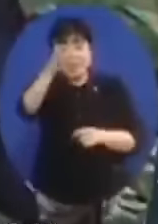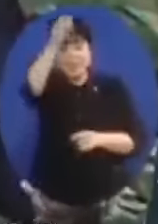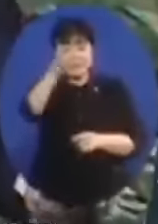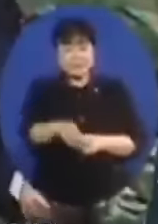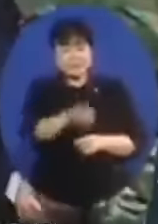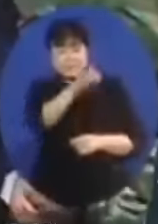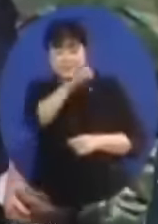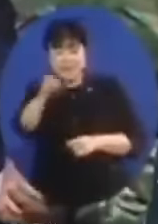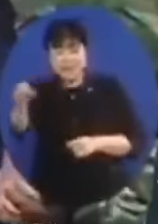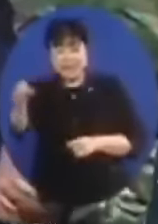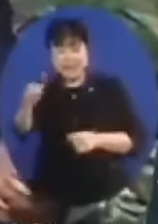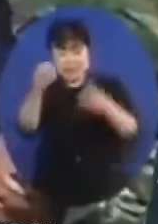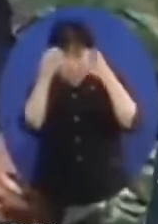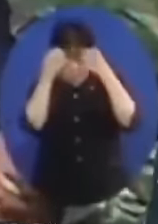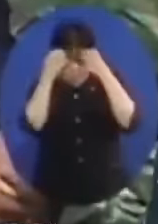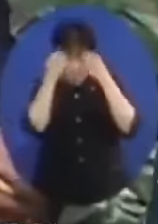십자가의